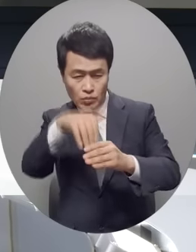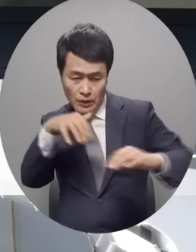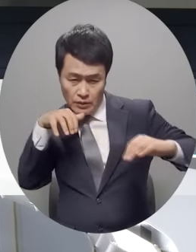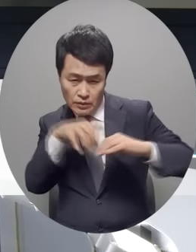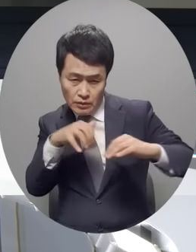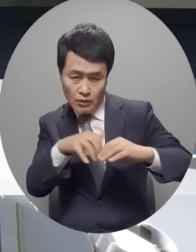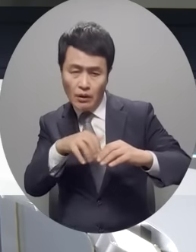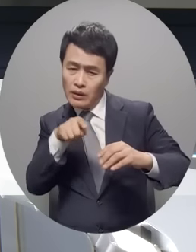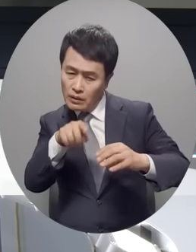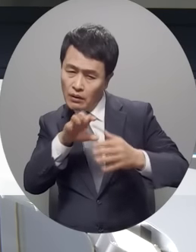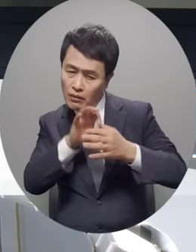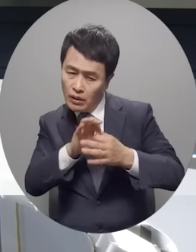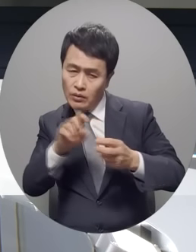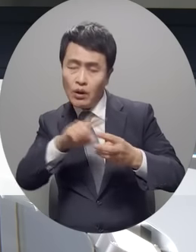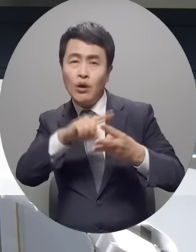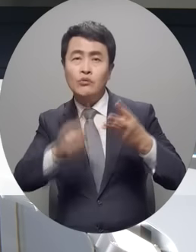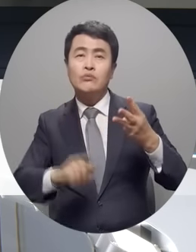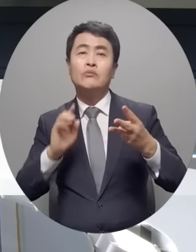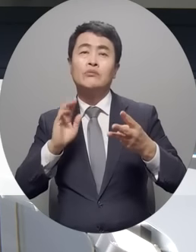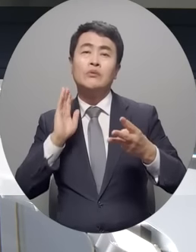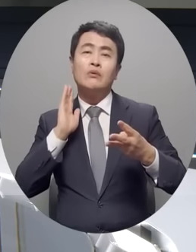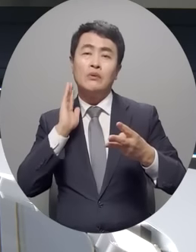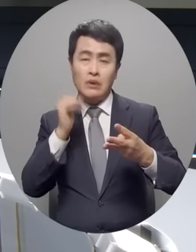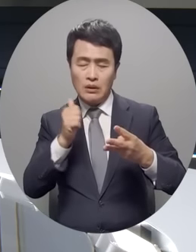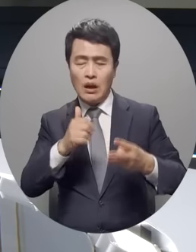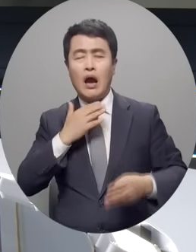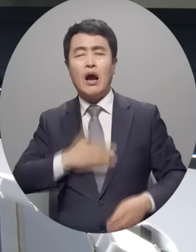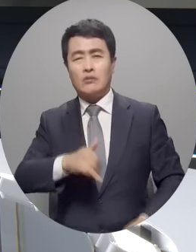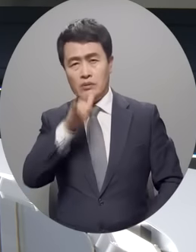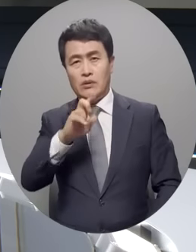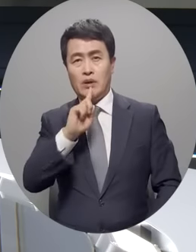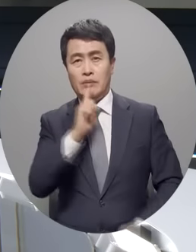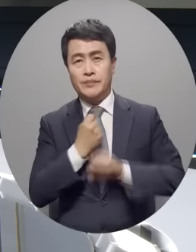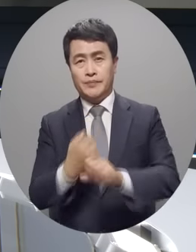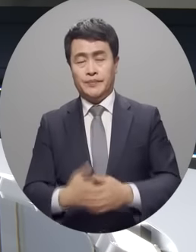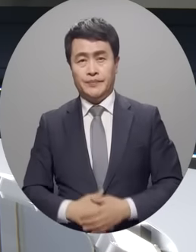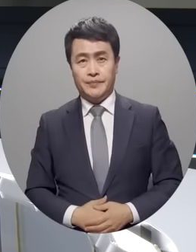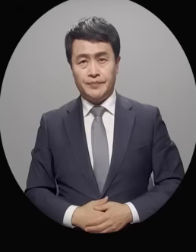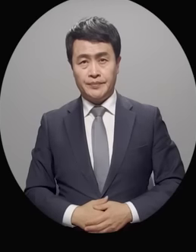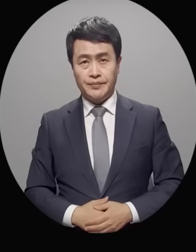알고 있었을 것이라고 주장했습니다. 손한을 기자의 보도입니다.